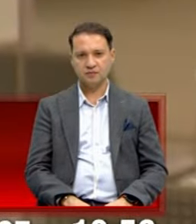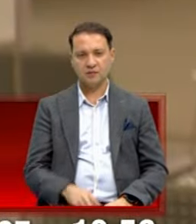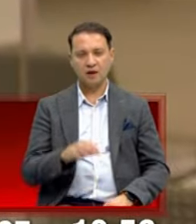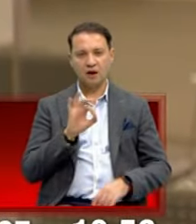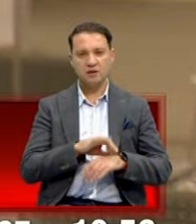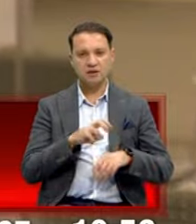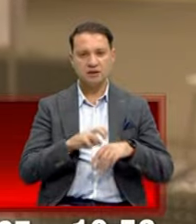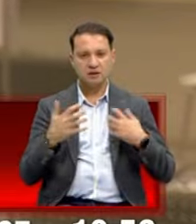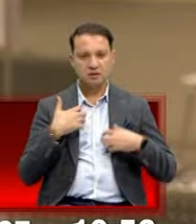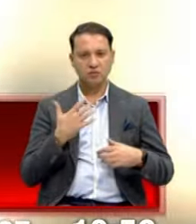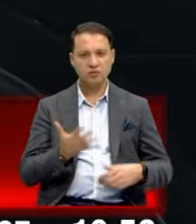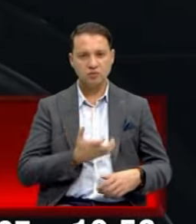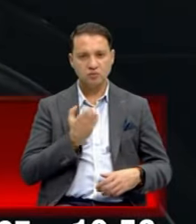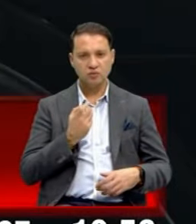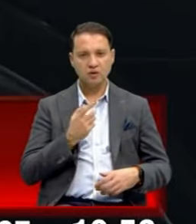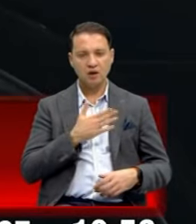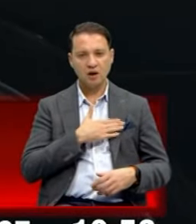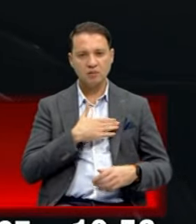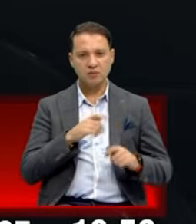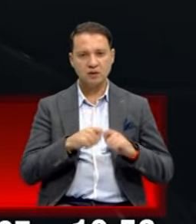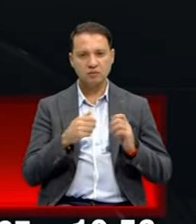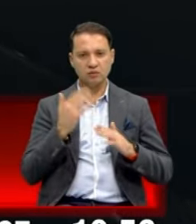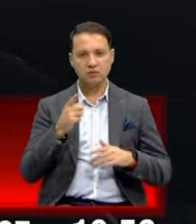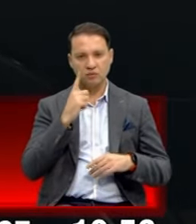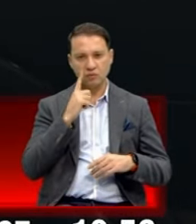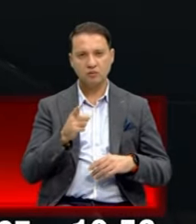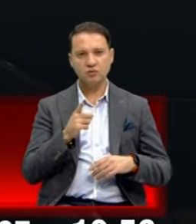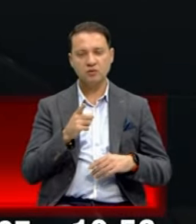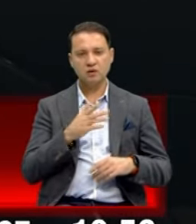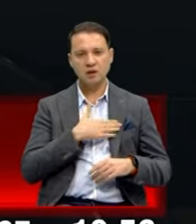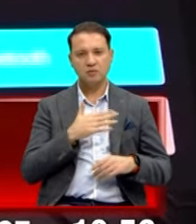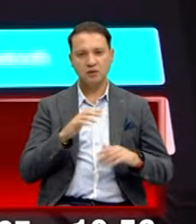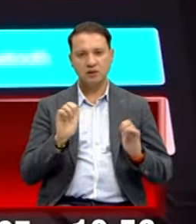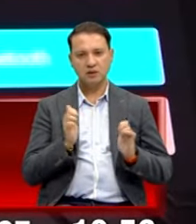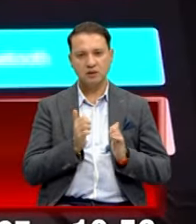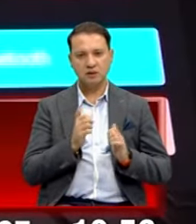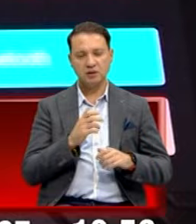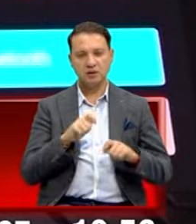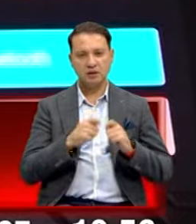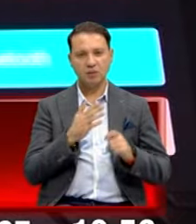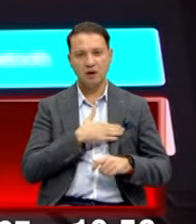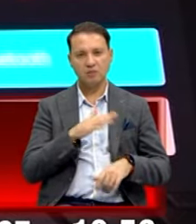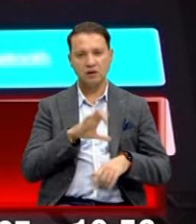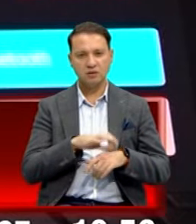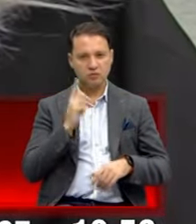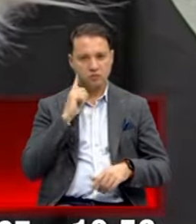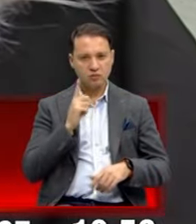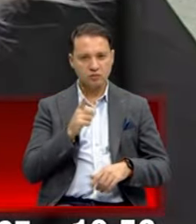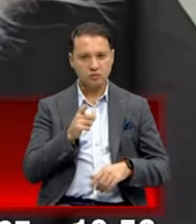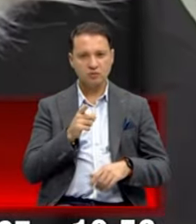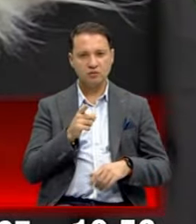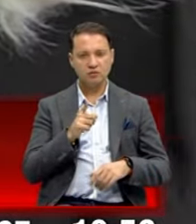Ani bir stres, ani bir üzüntü, kalp kırılması sonrasında görüyoruz. Kalp krizi. Kırık kalp sendromu. Duydunuz mu